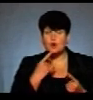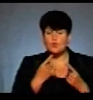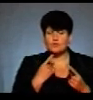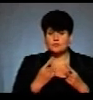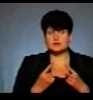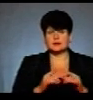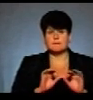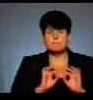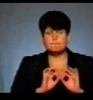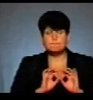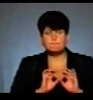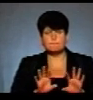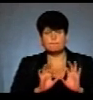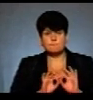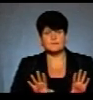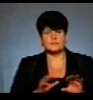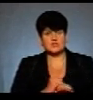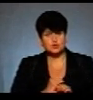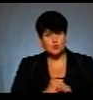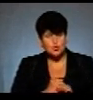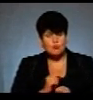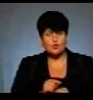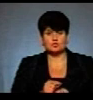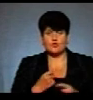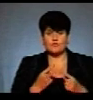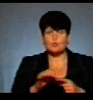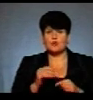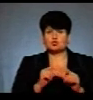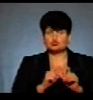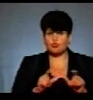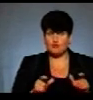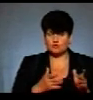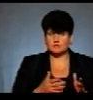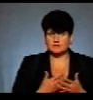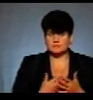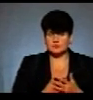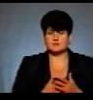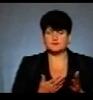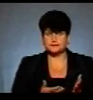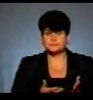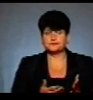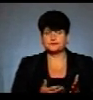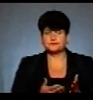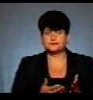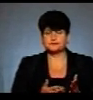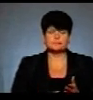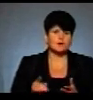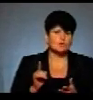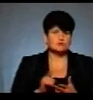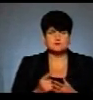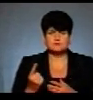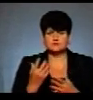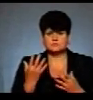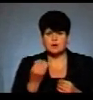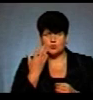превентивну, профілактичну роботу з дітьми, коли я говорю про школи, наприклад, про освітнє середовище, обов'язково з першого дня,